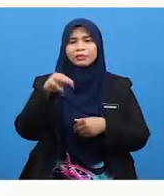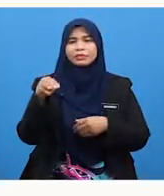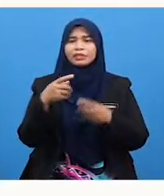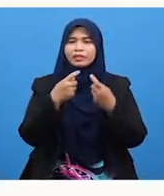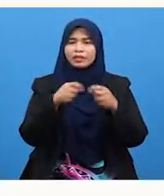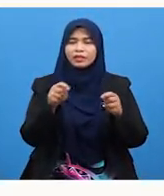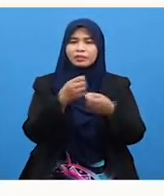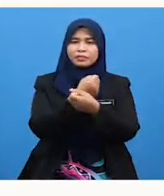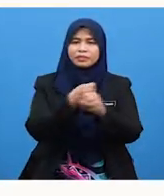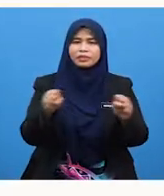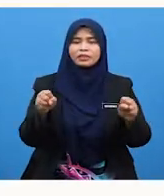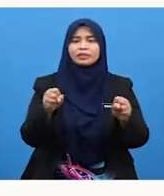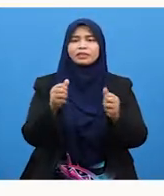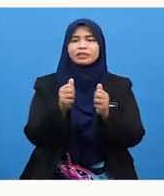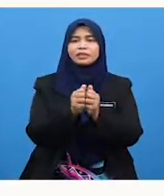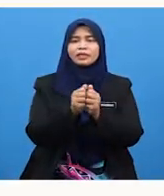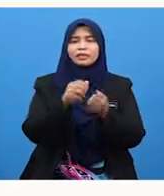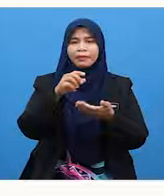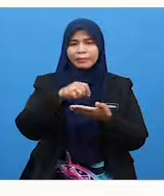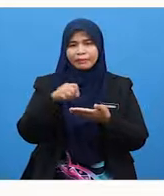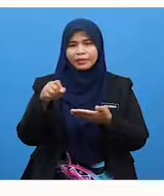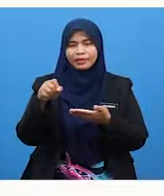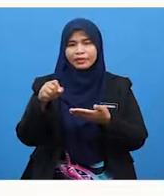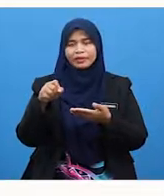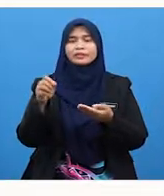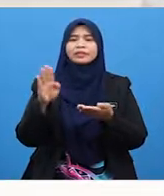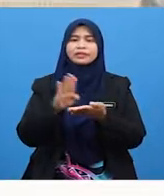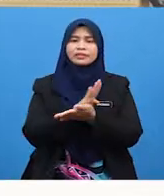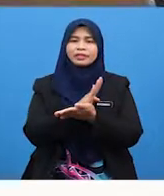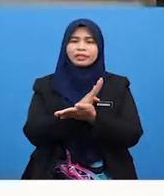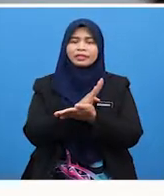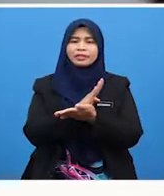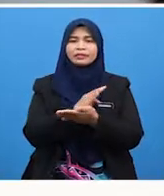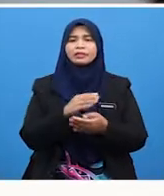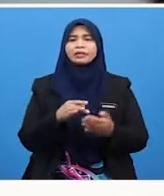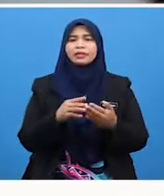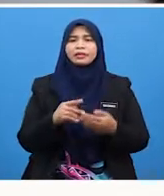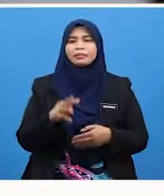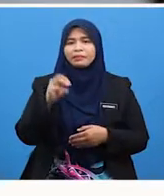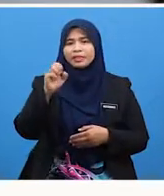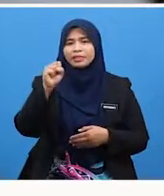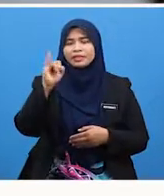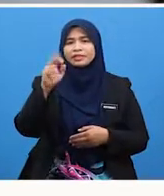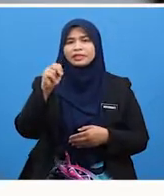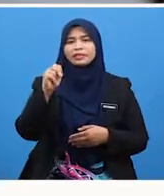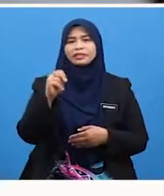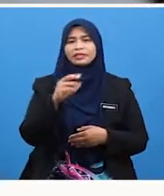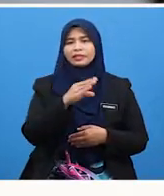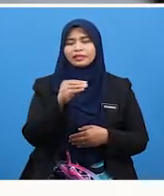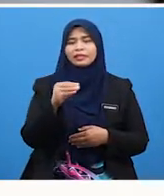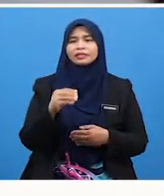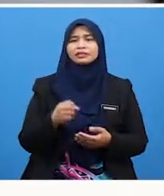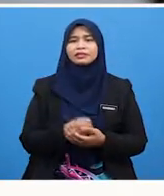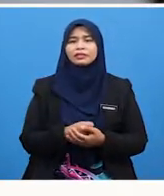telah bersedia dengan pen dan kertas, mesin braille ataupun slate and